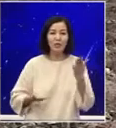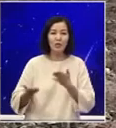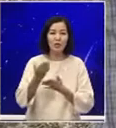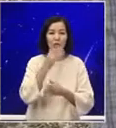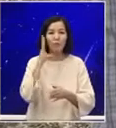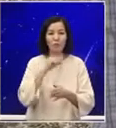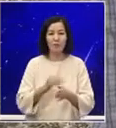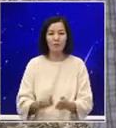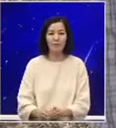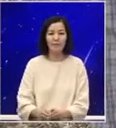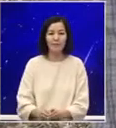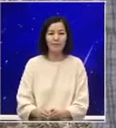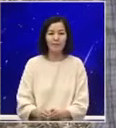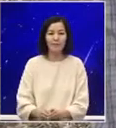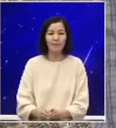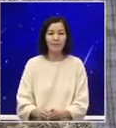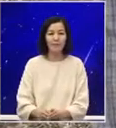үлгерген.